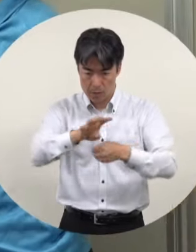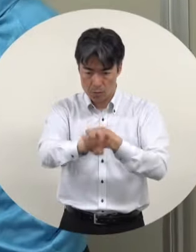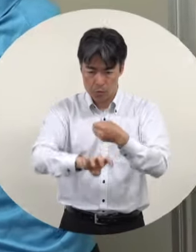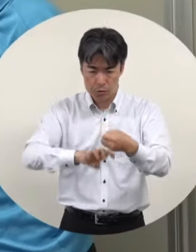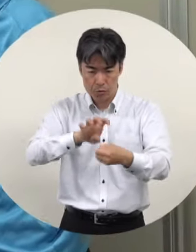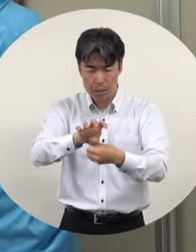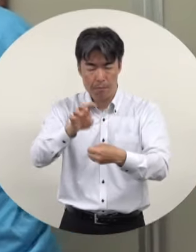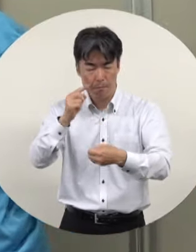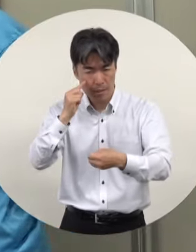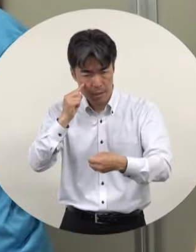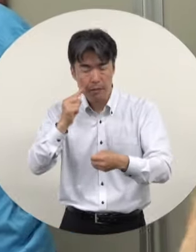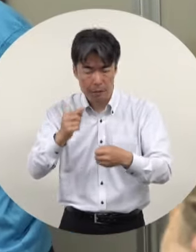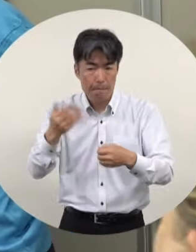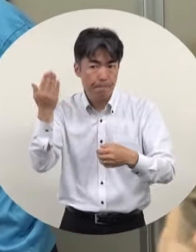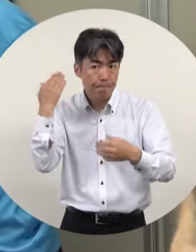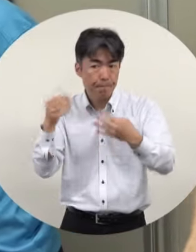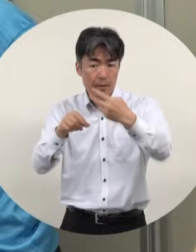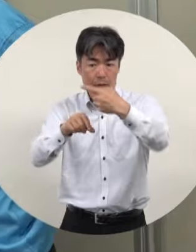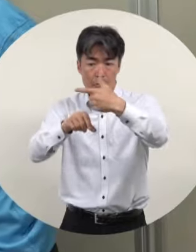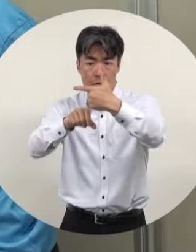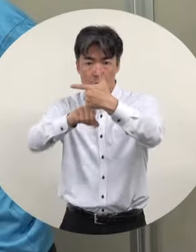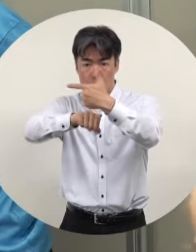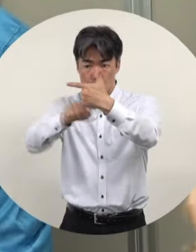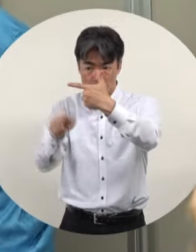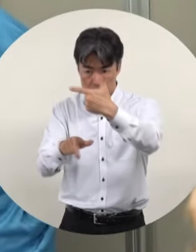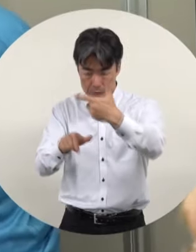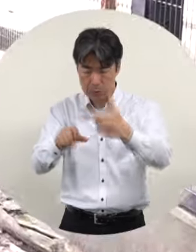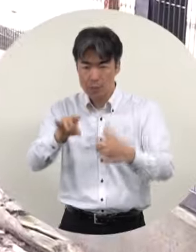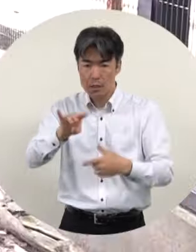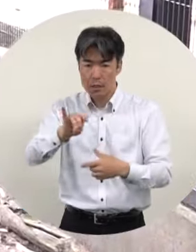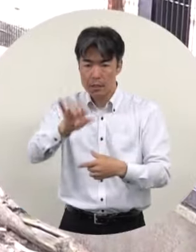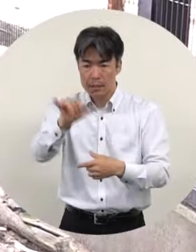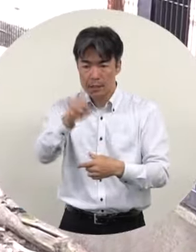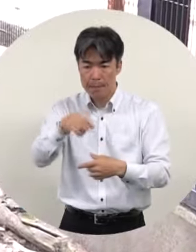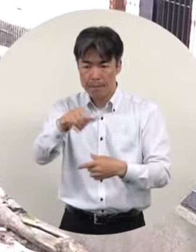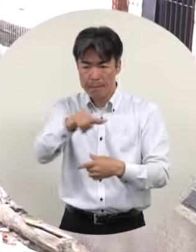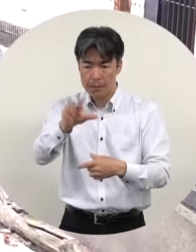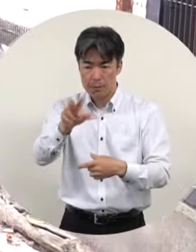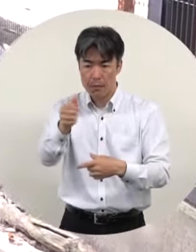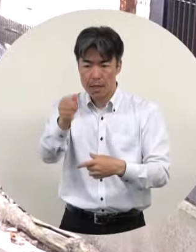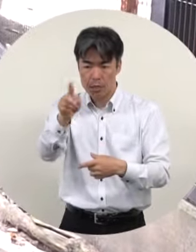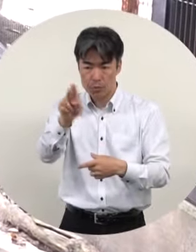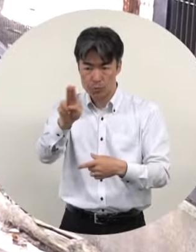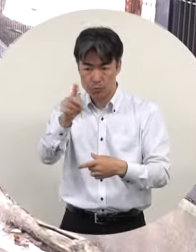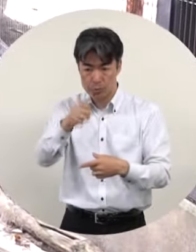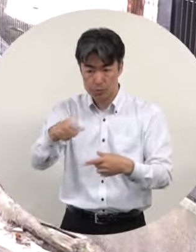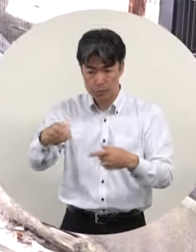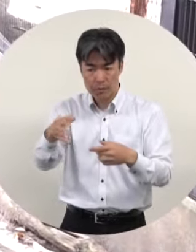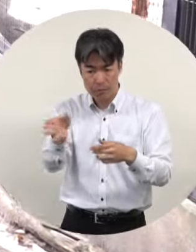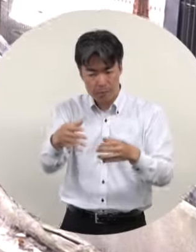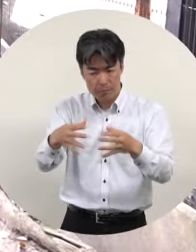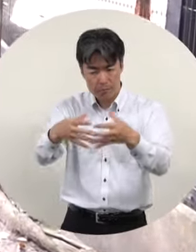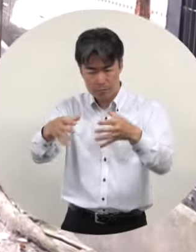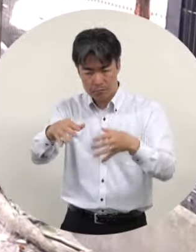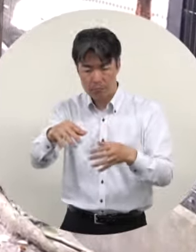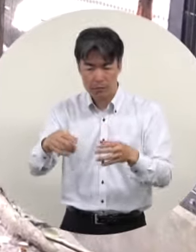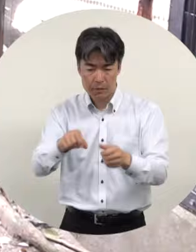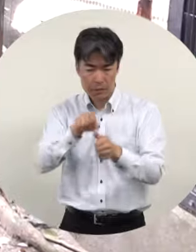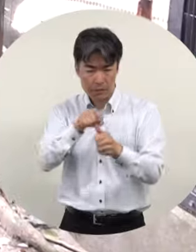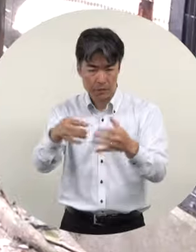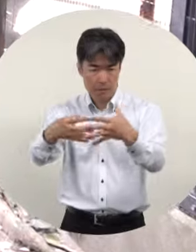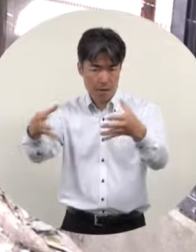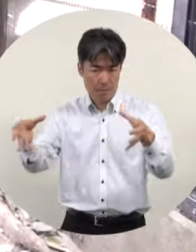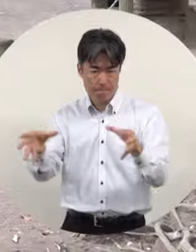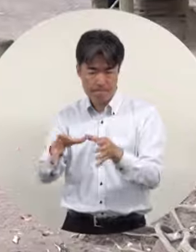キャンベルタウン越谷姉妹都市協会使節団が越谷市を訪問し、両市の交流を深め